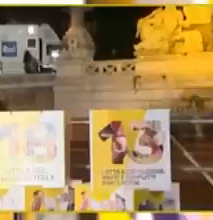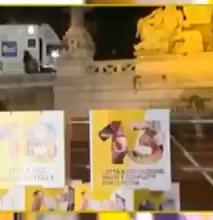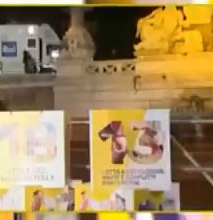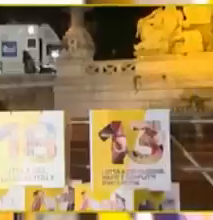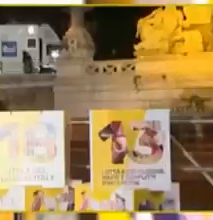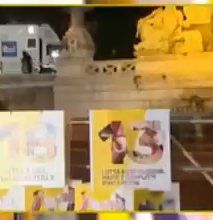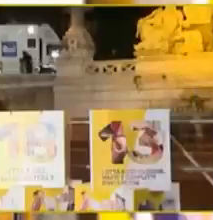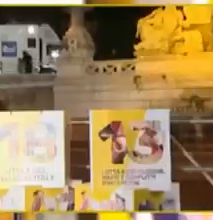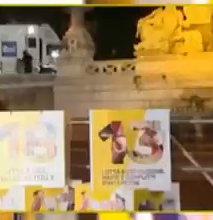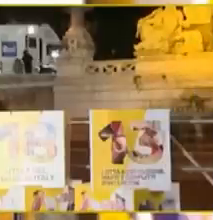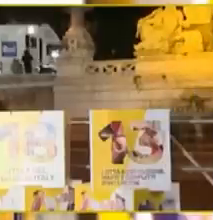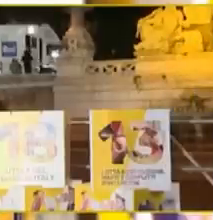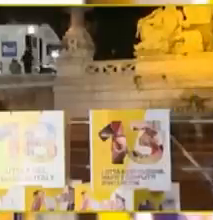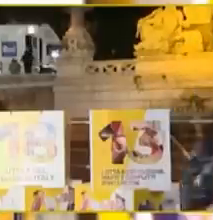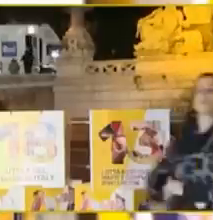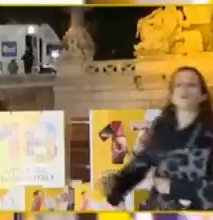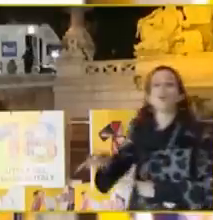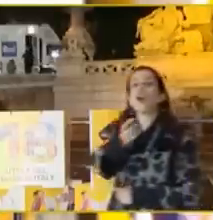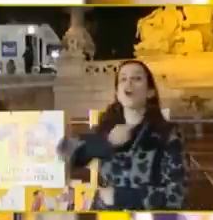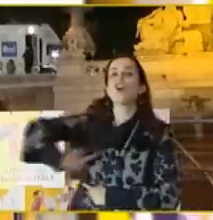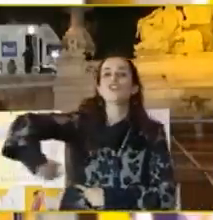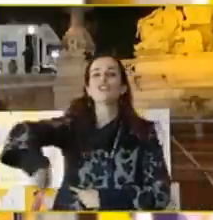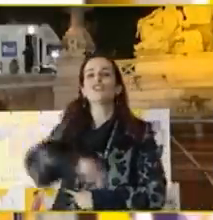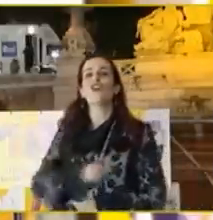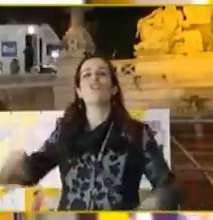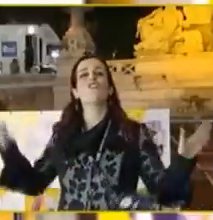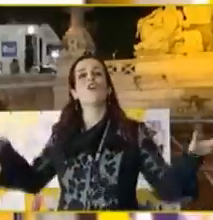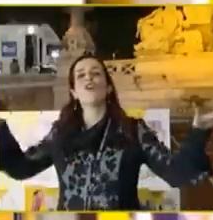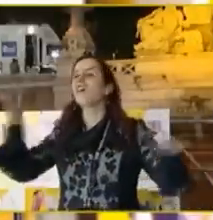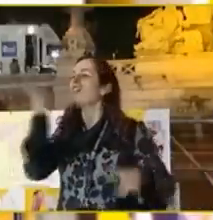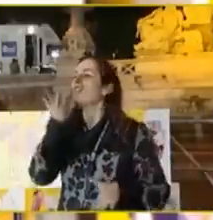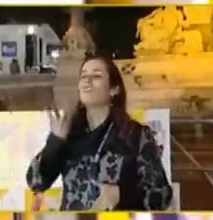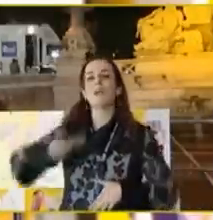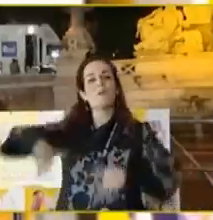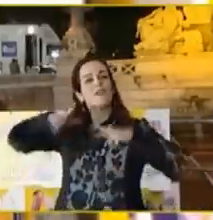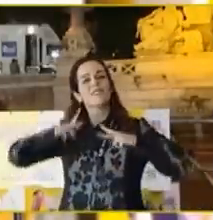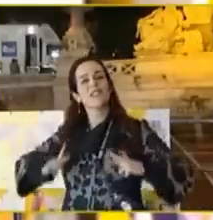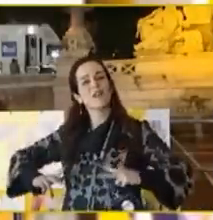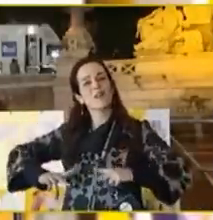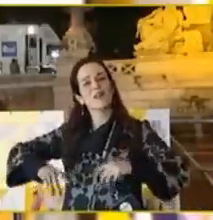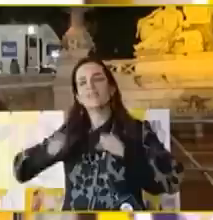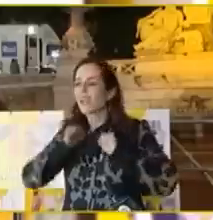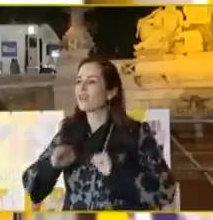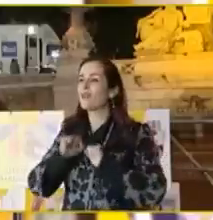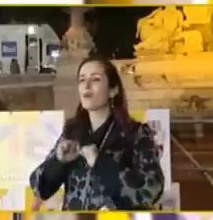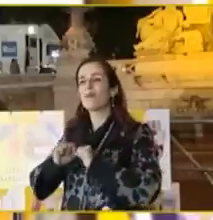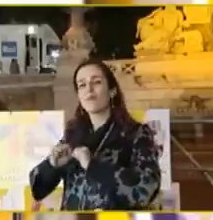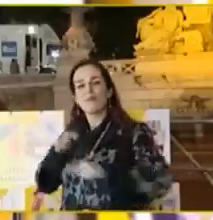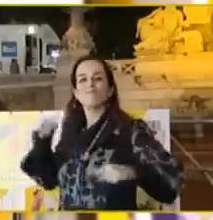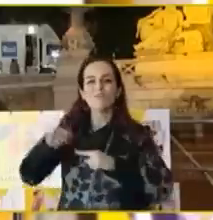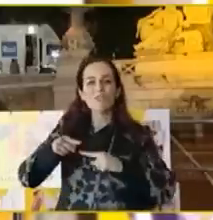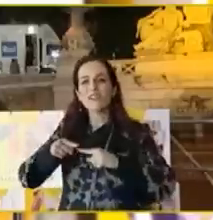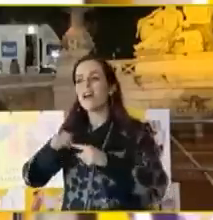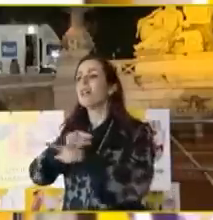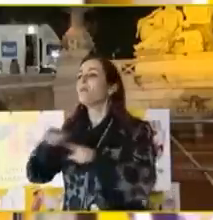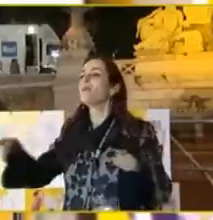Noi vogliamo volare, ma con la tranquillità di sapere che puoi osare perché c'è lo Stato che ti protegge se